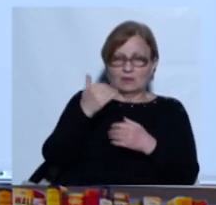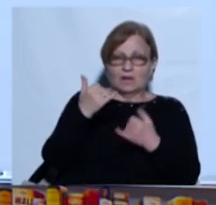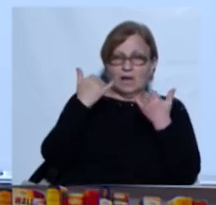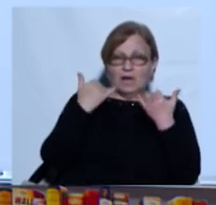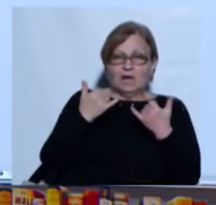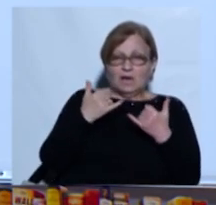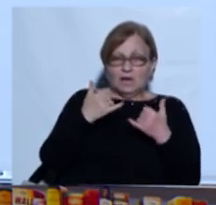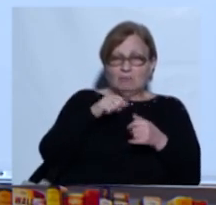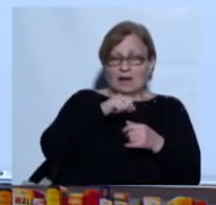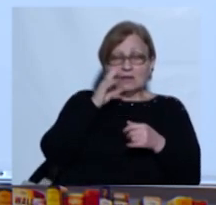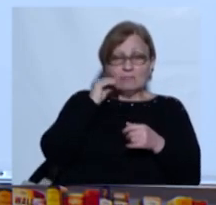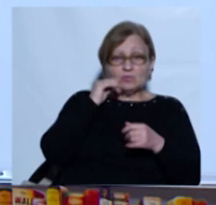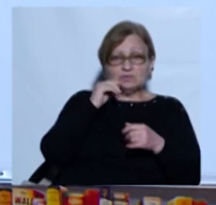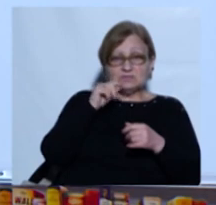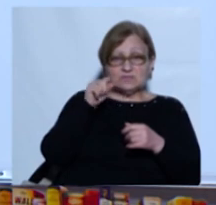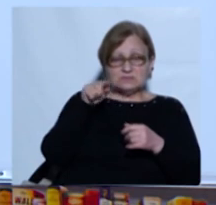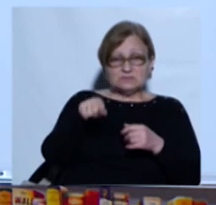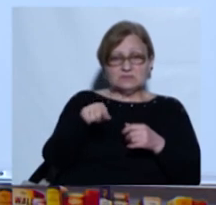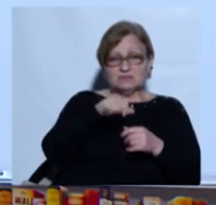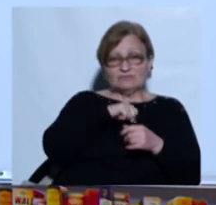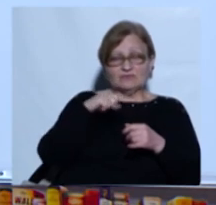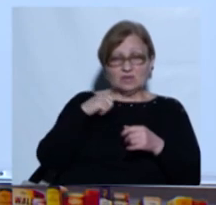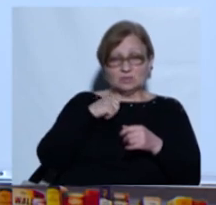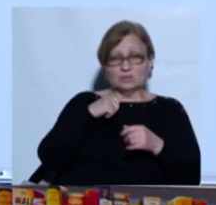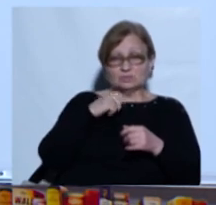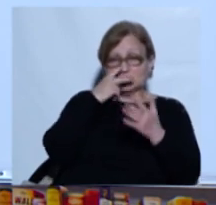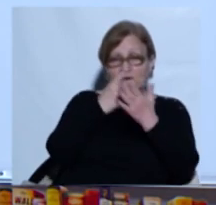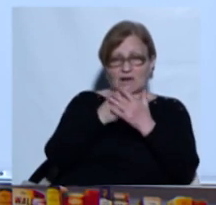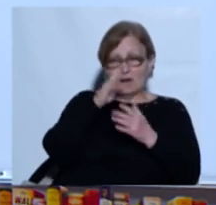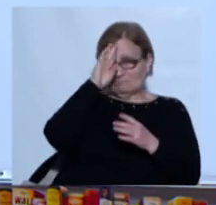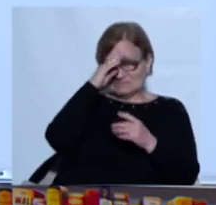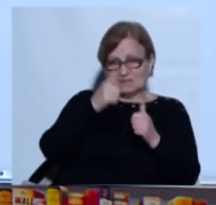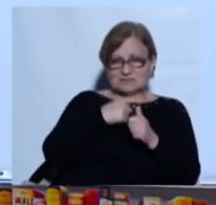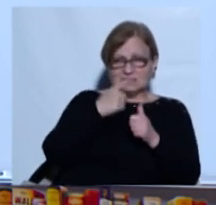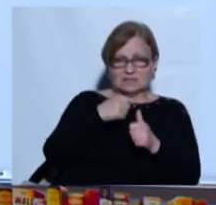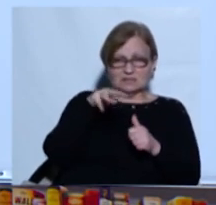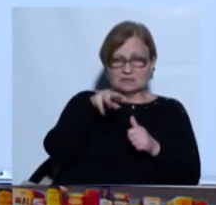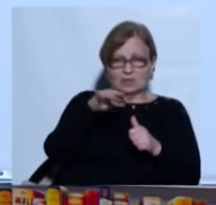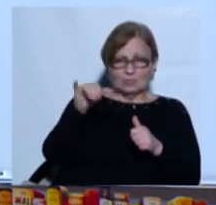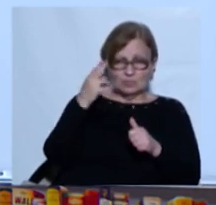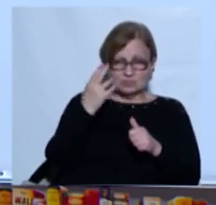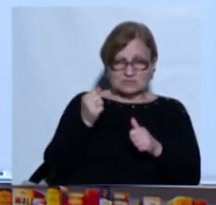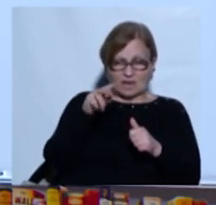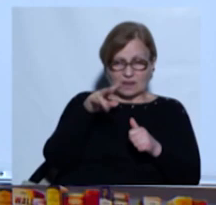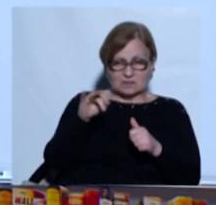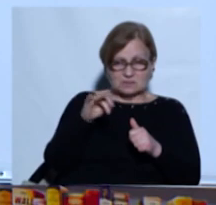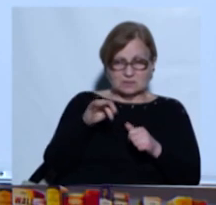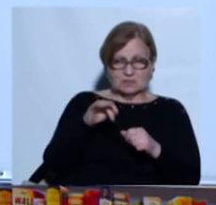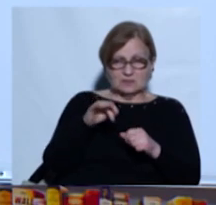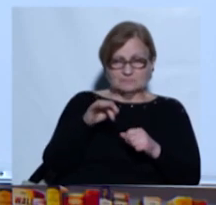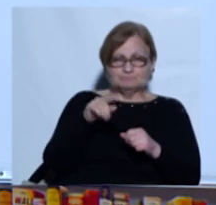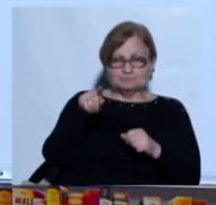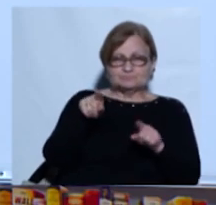აი მუცალის, ისევე როგორც აქ დიდი ბელადის სიკვდილმა მისცა ბიძგი იგის ფერიცვალებას,